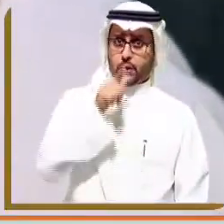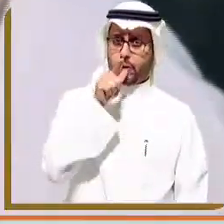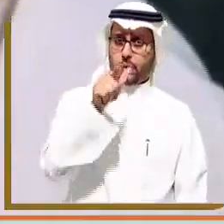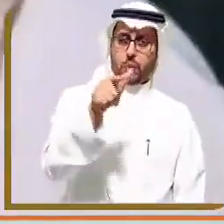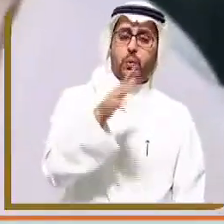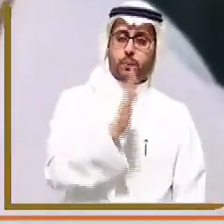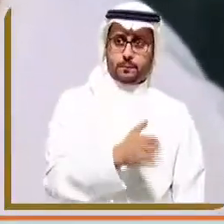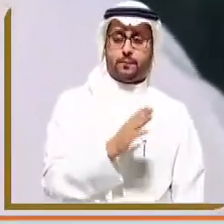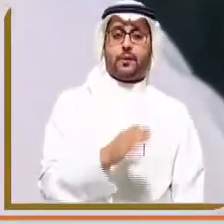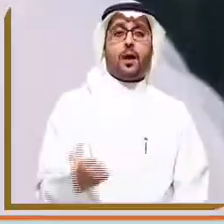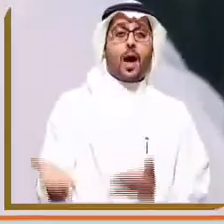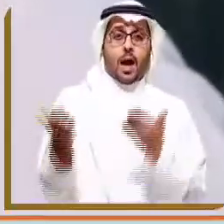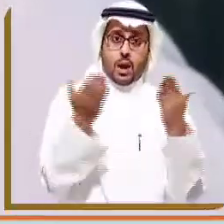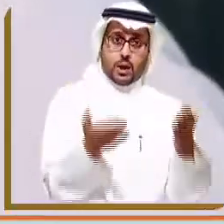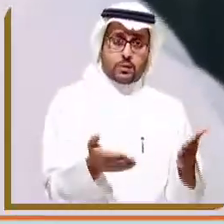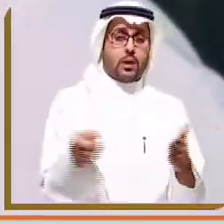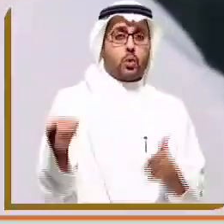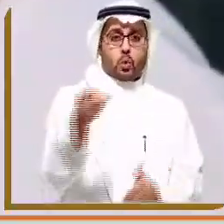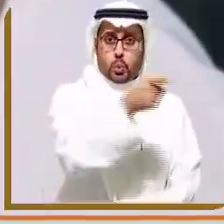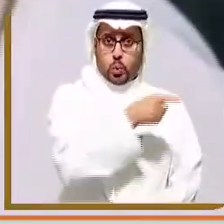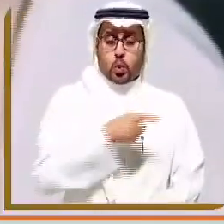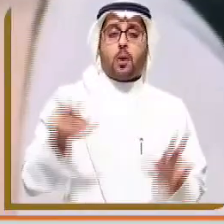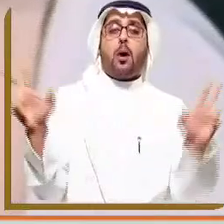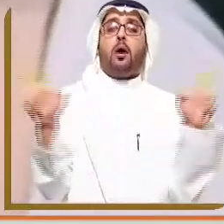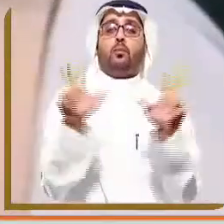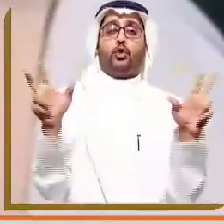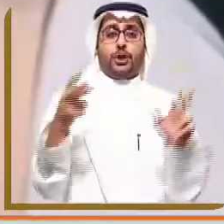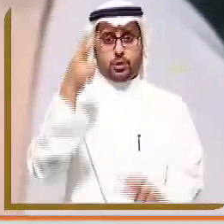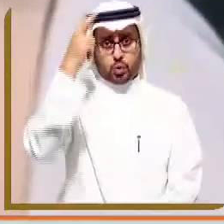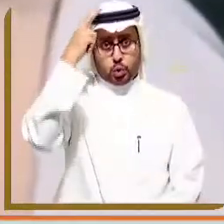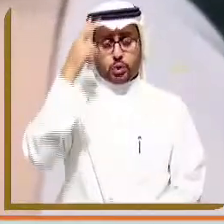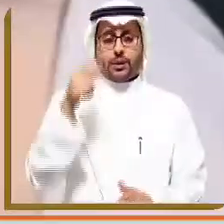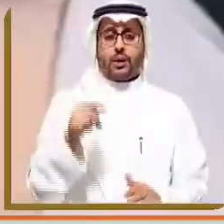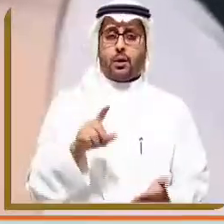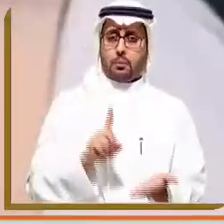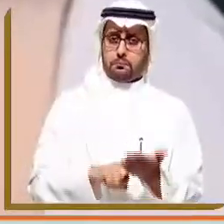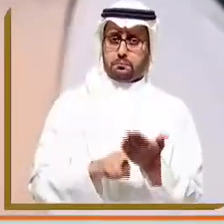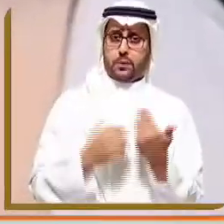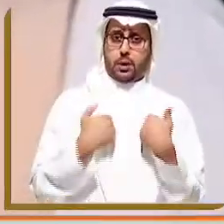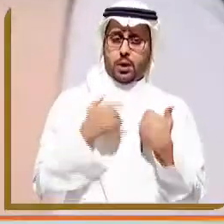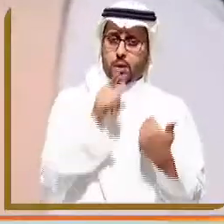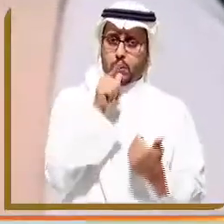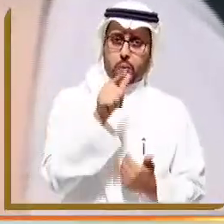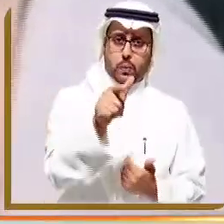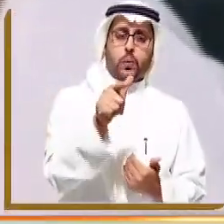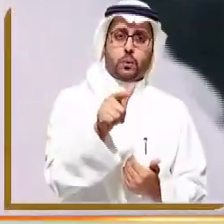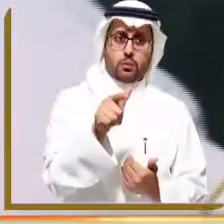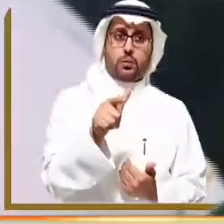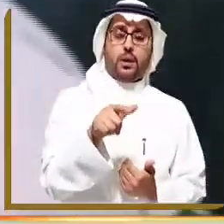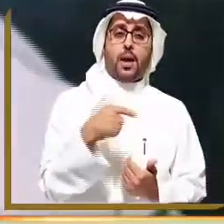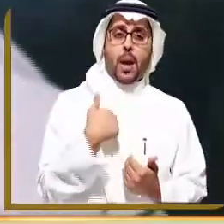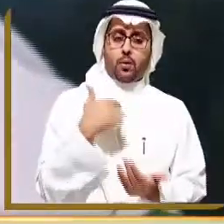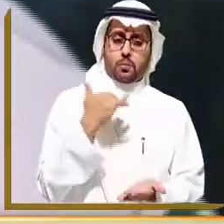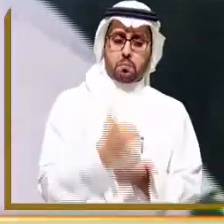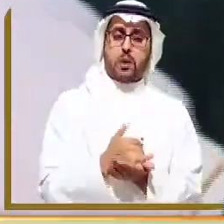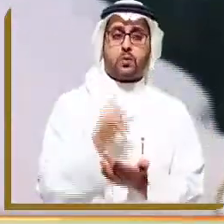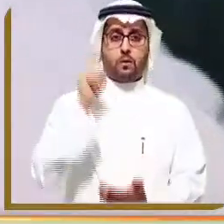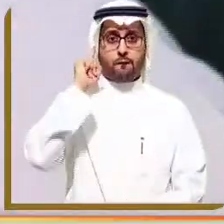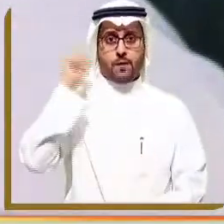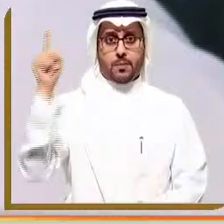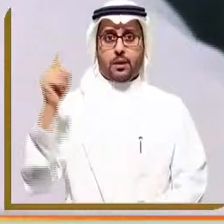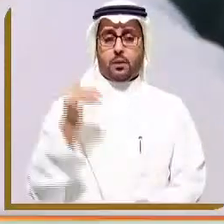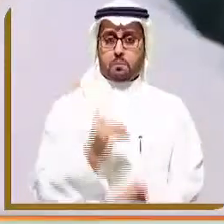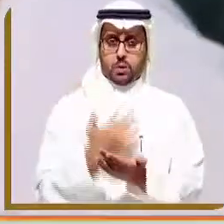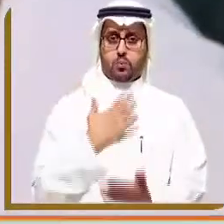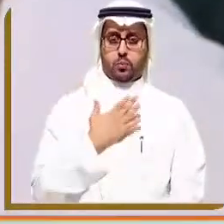آله وصحبه أجمعين. حياك الله أخي وائل، وحيا الله الإخوة المشاهدين والمشاهدات. في الحقيقة يقوم فرع وزارة الشؤون الإسلامية والدعوة والإرشاد بمنطقة المدينة